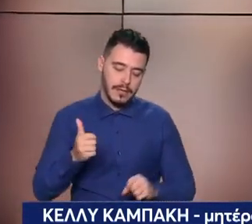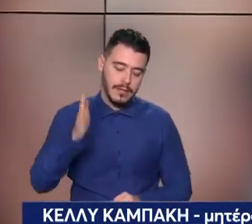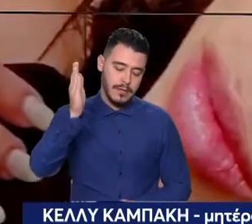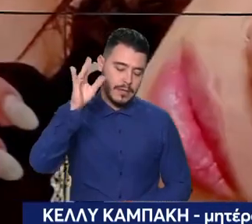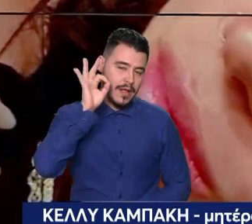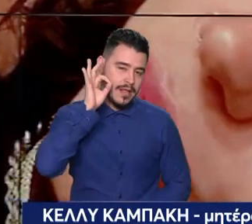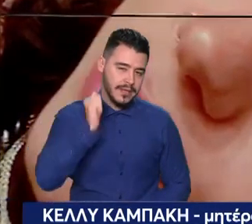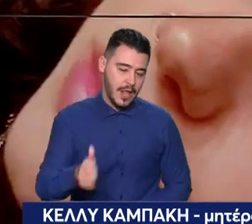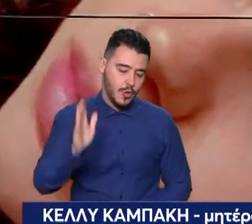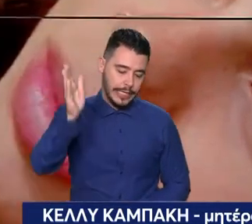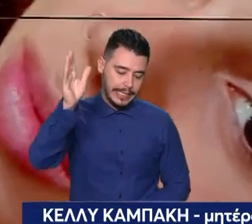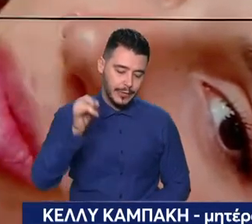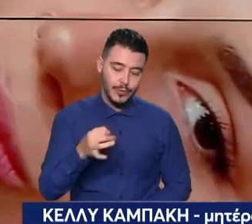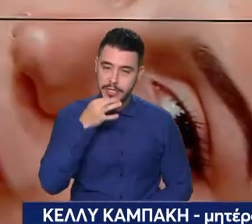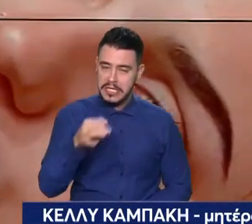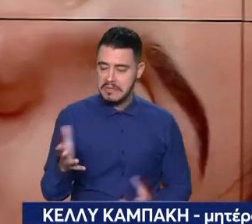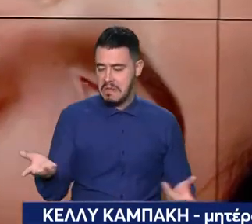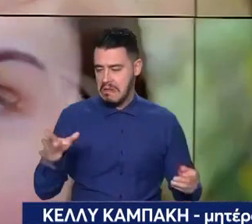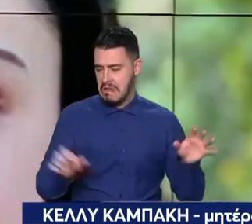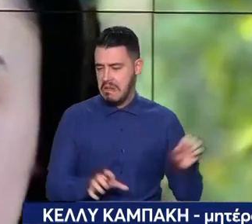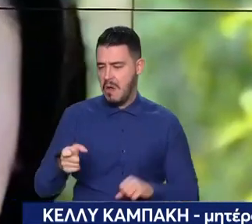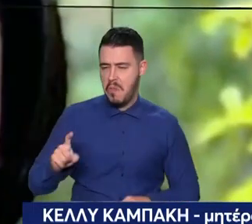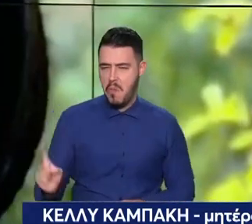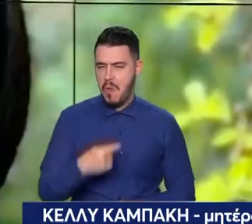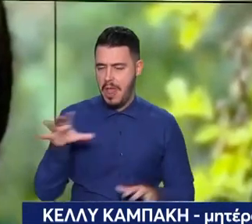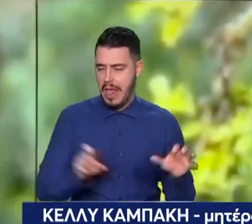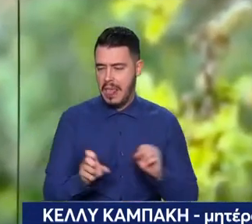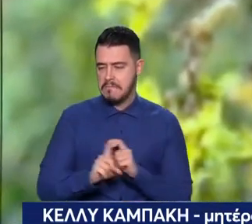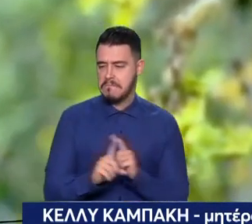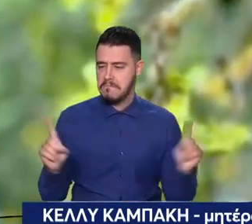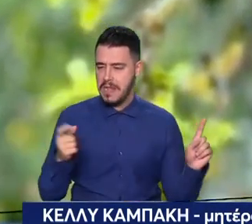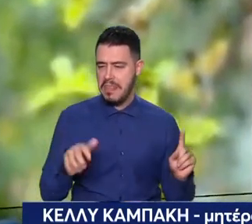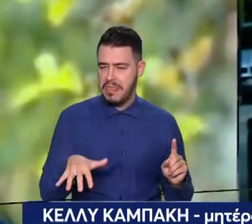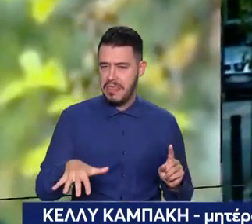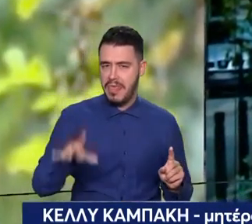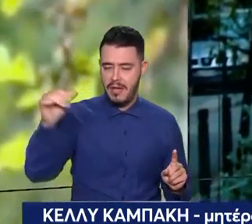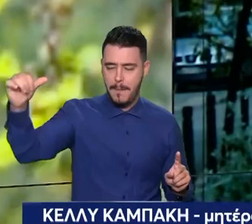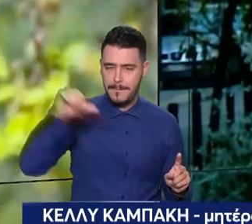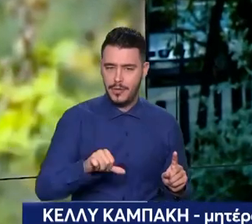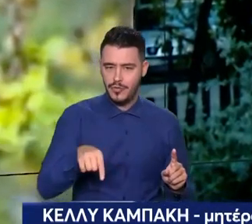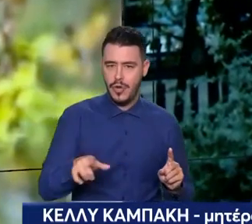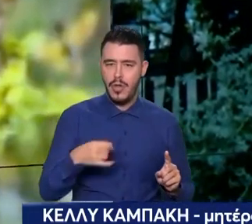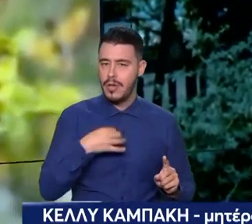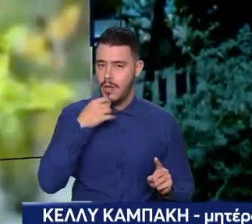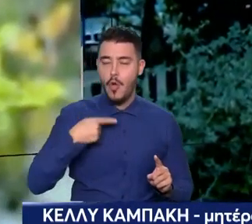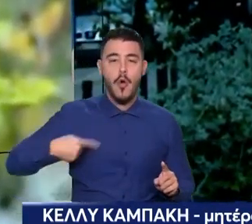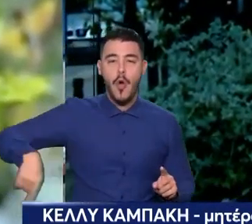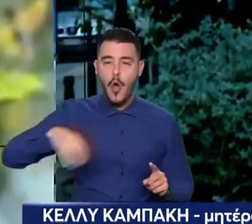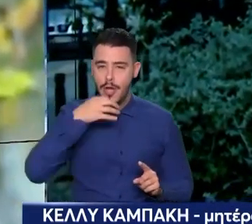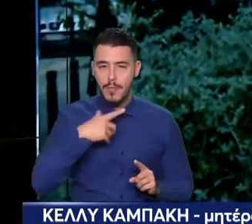καιρό εδώ θα είσαι. Όπου γύρισαν και μου είπανε, Κέλλη, το σπίτι της πλέον θα είναι μόνο στη